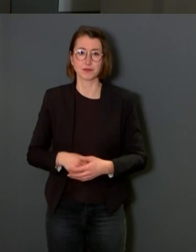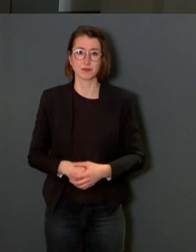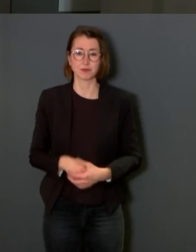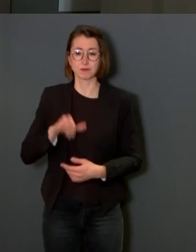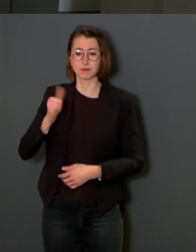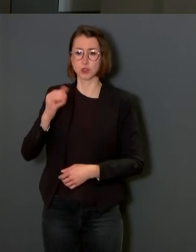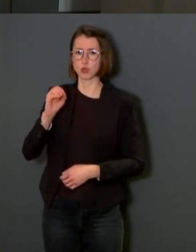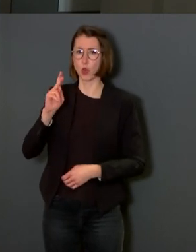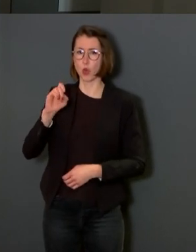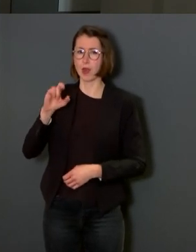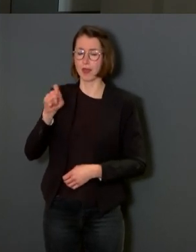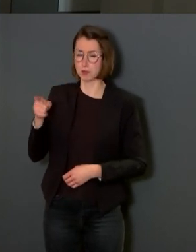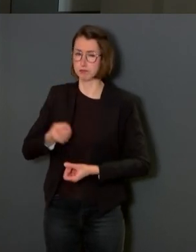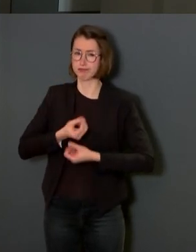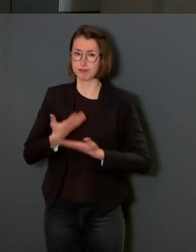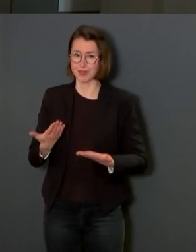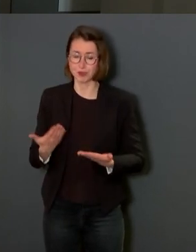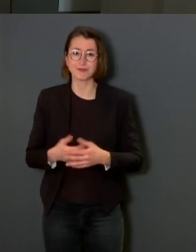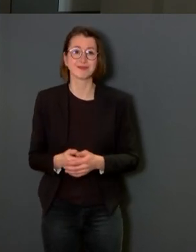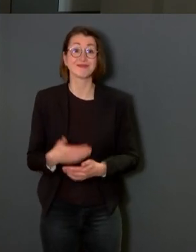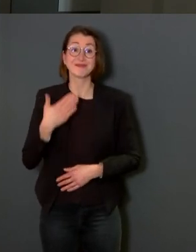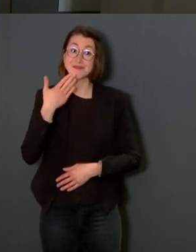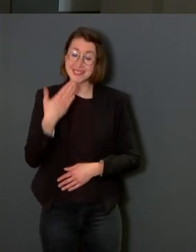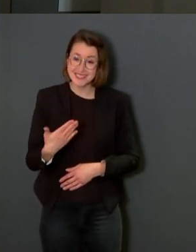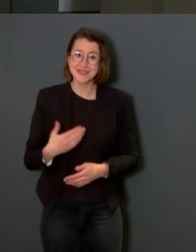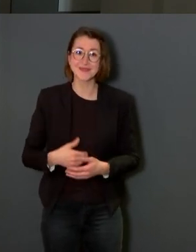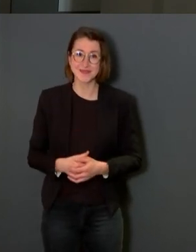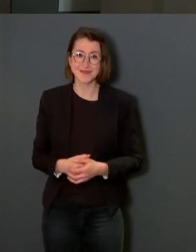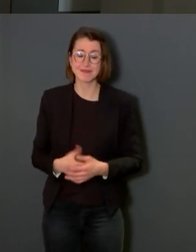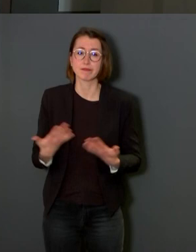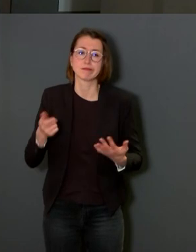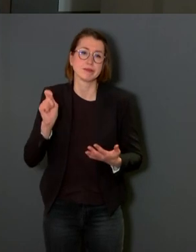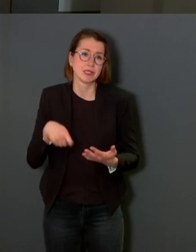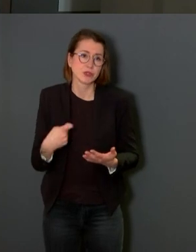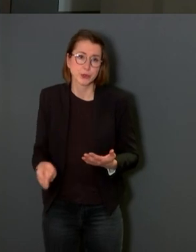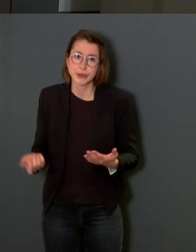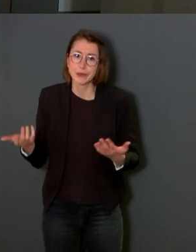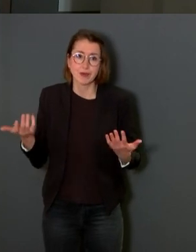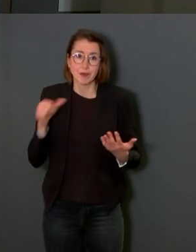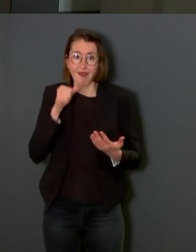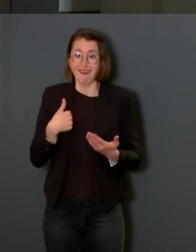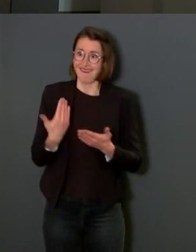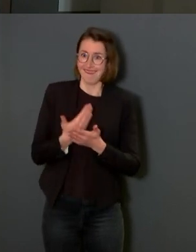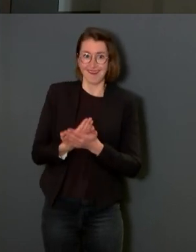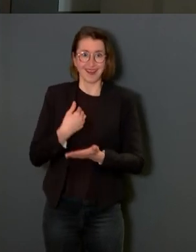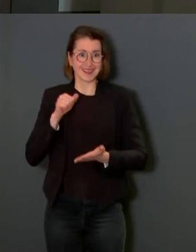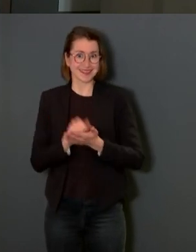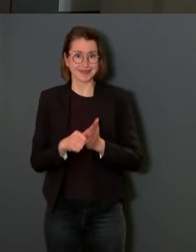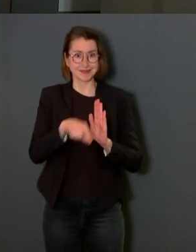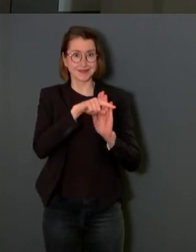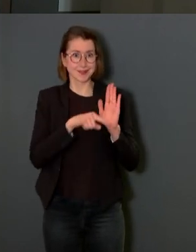Merci. C'est évidemment, ce n'est pas de gaieté de cœur que nous avons pris la décision en comité de